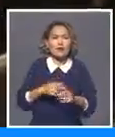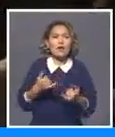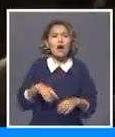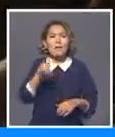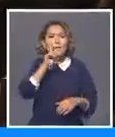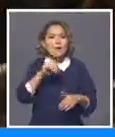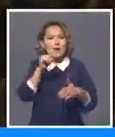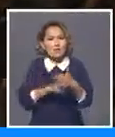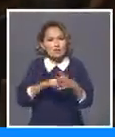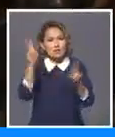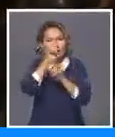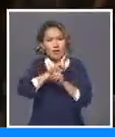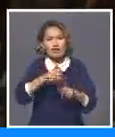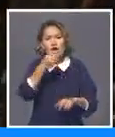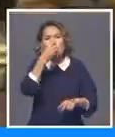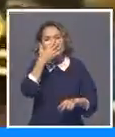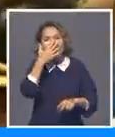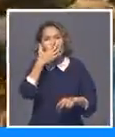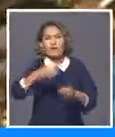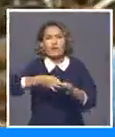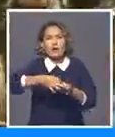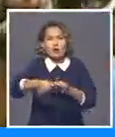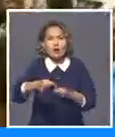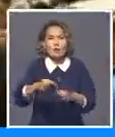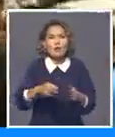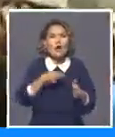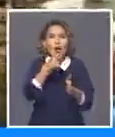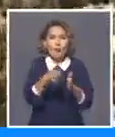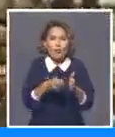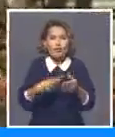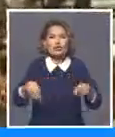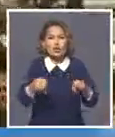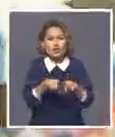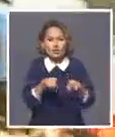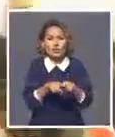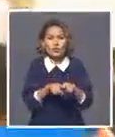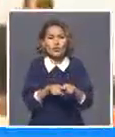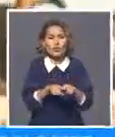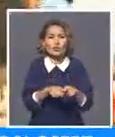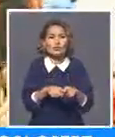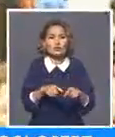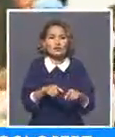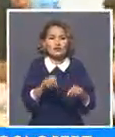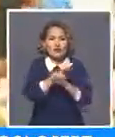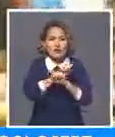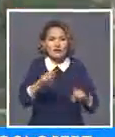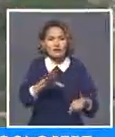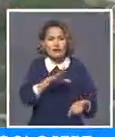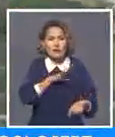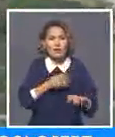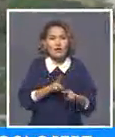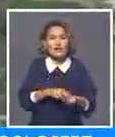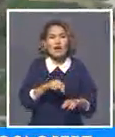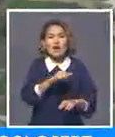екен. Ал Жапония астанасы Токиодан Осакаға бағытталған жүрдек пойызда бір жолаушы өз үстіне бензин құйып өртеп жіберді.